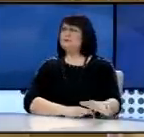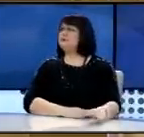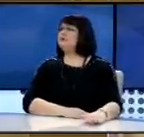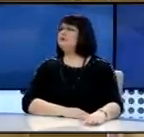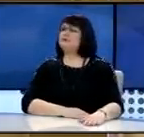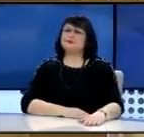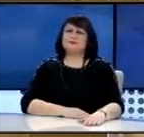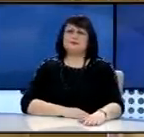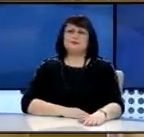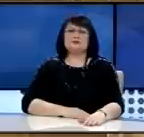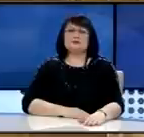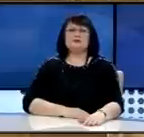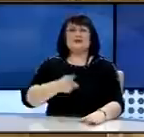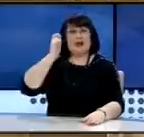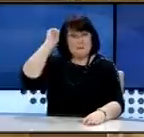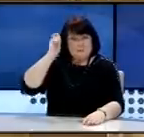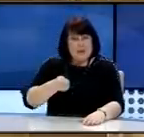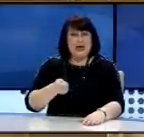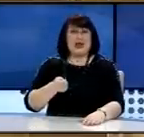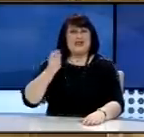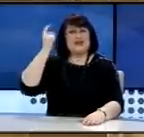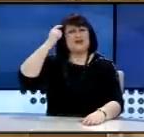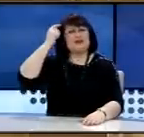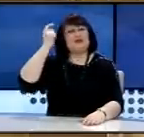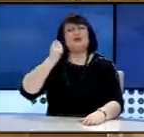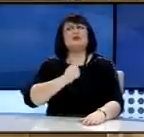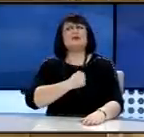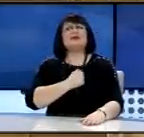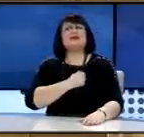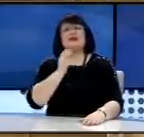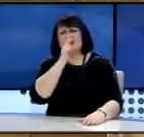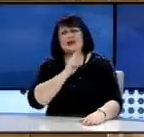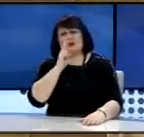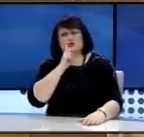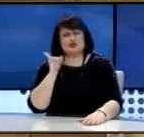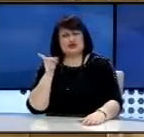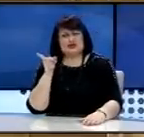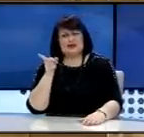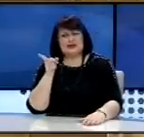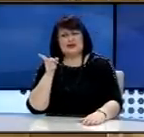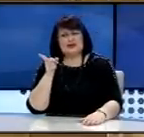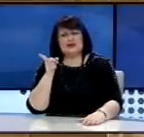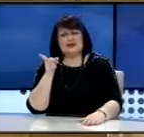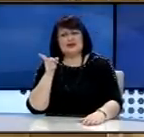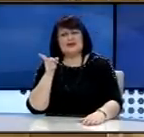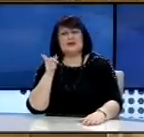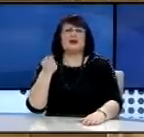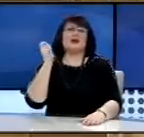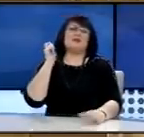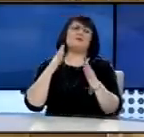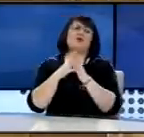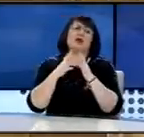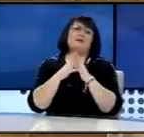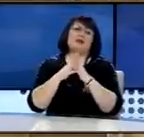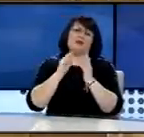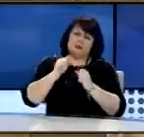όπως βεβαίως και την απαράδεκτη αναθεωρητική λογική στην οποία βασίζονται οι ρωσικές πολεμικές επιχειρήσεις.